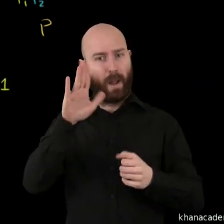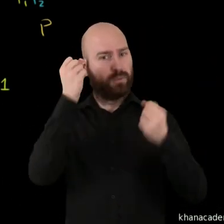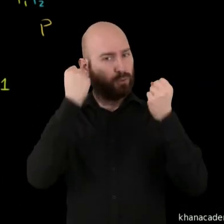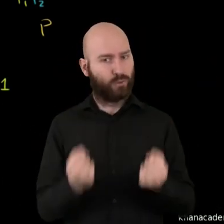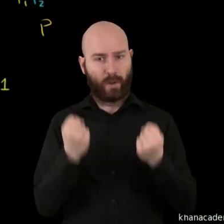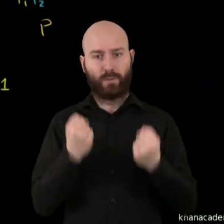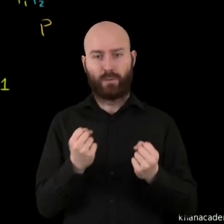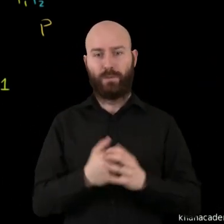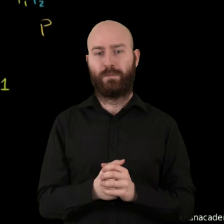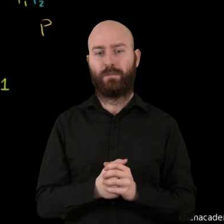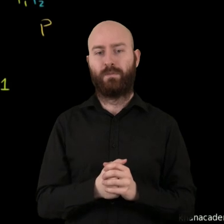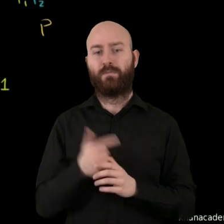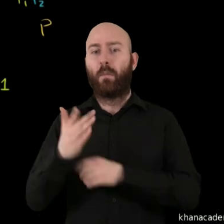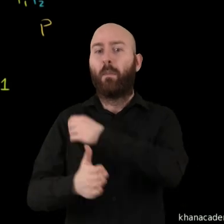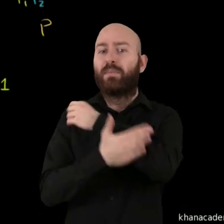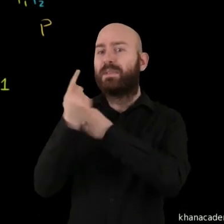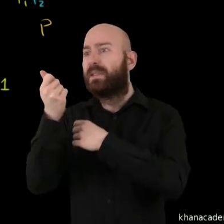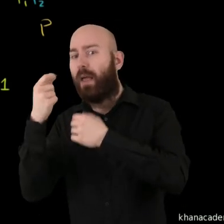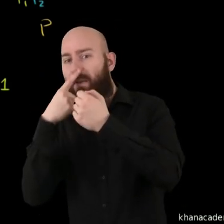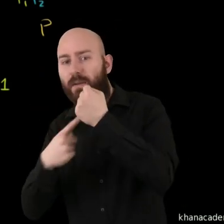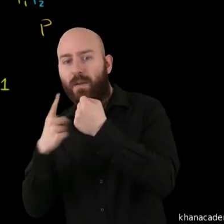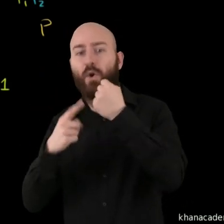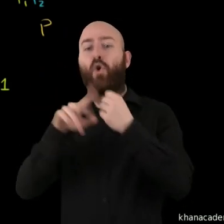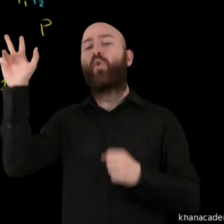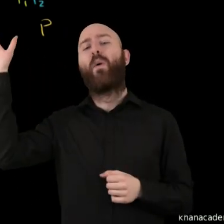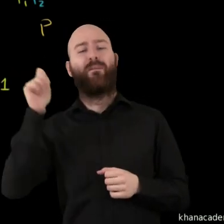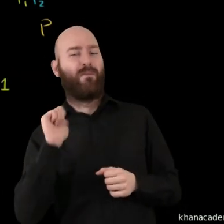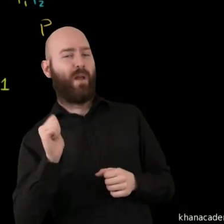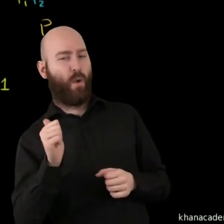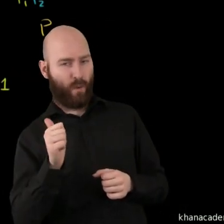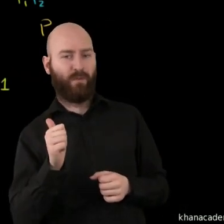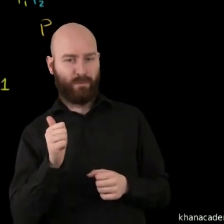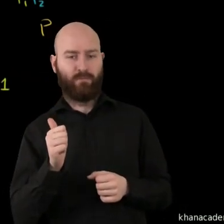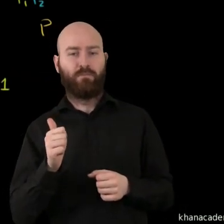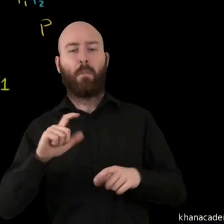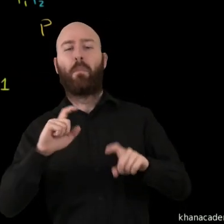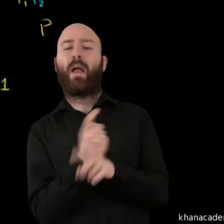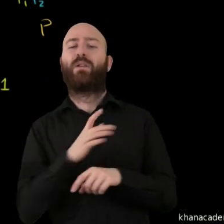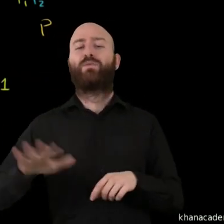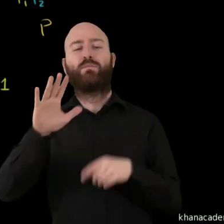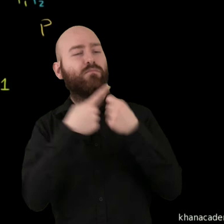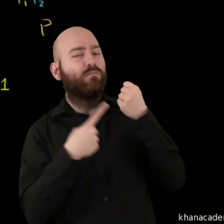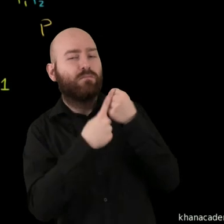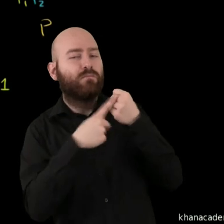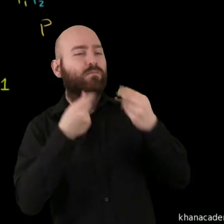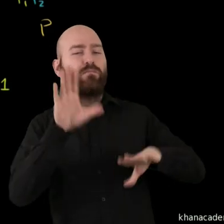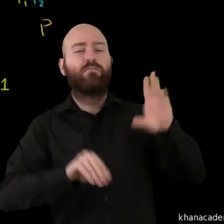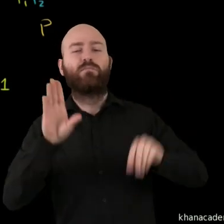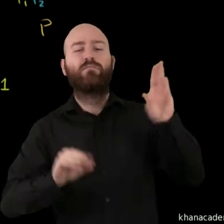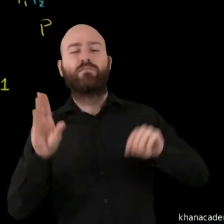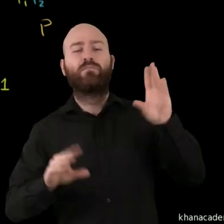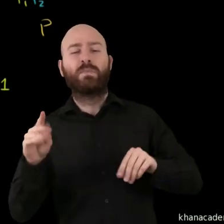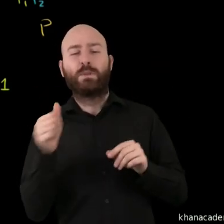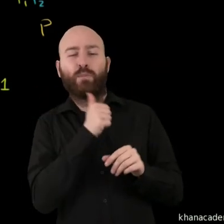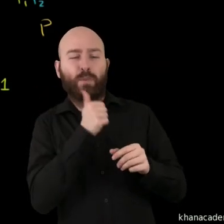niełatwo jest przeliczyć PKB, by uwzględniał ceny. Ale specjaliści prowadzący krajowe rachunki